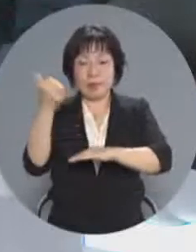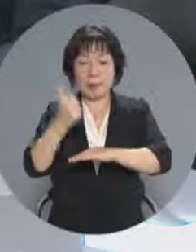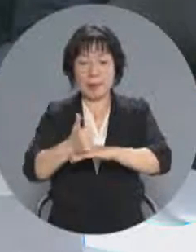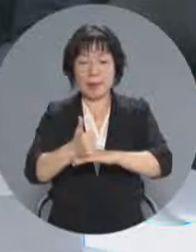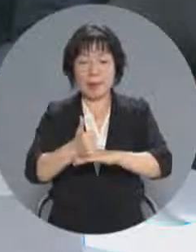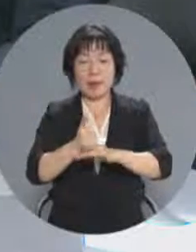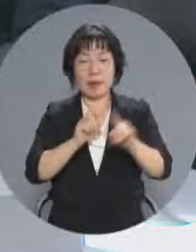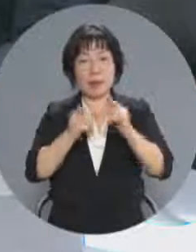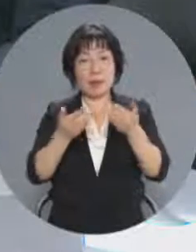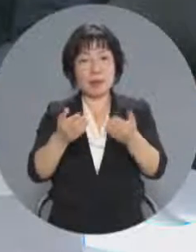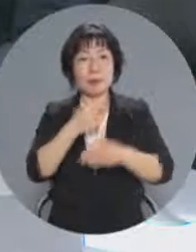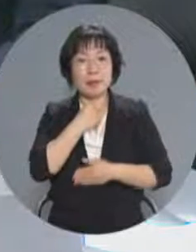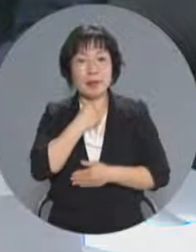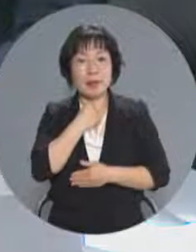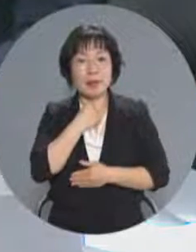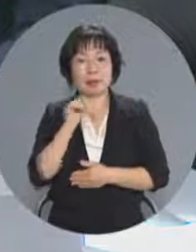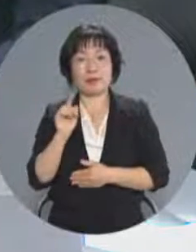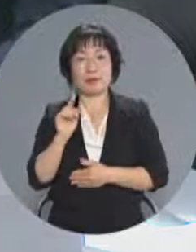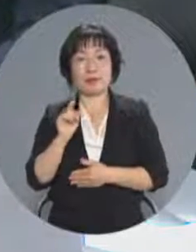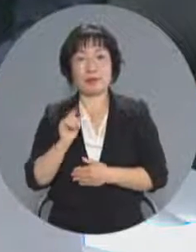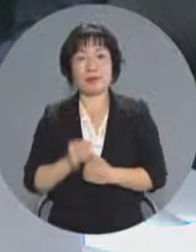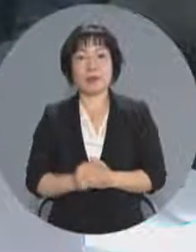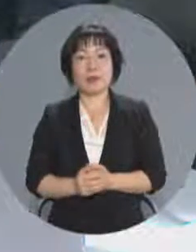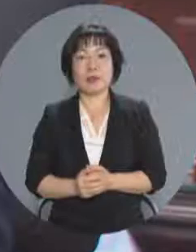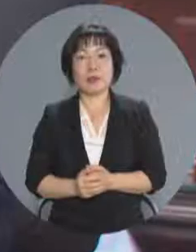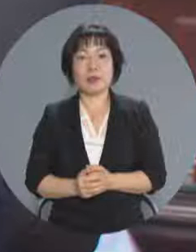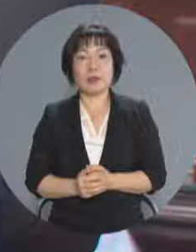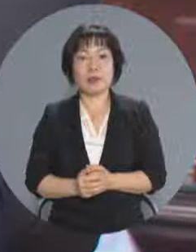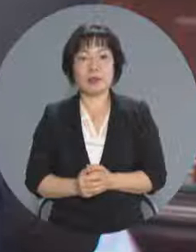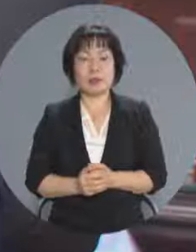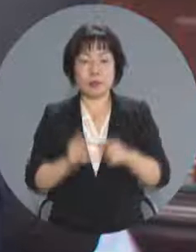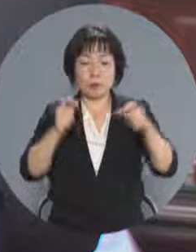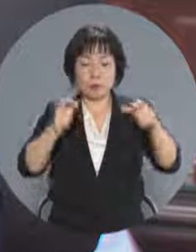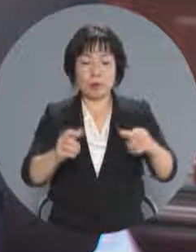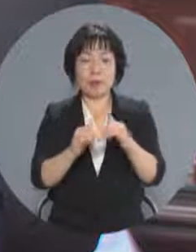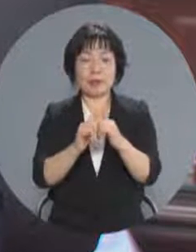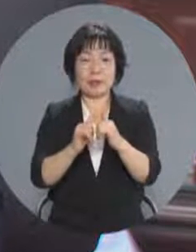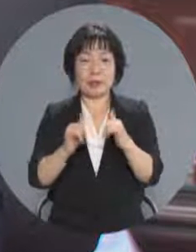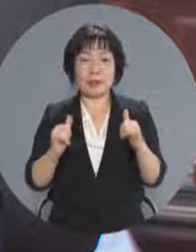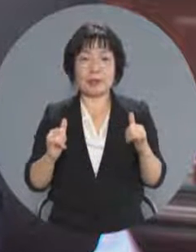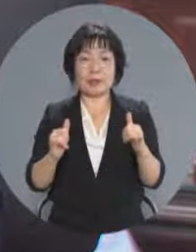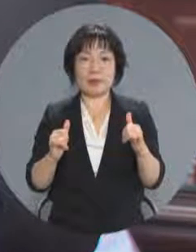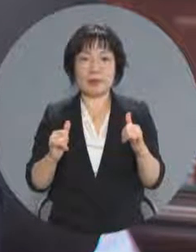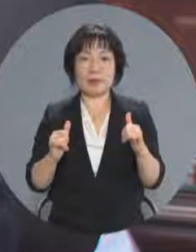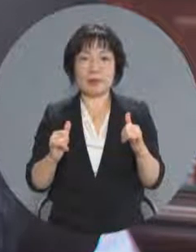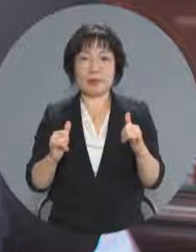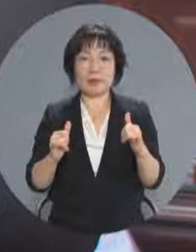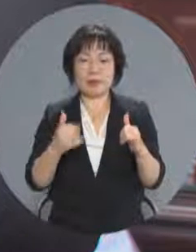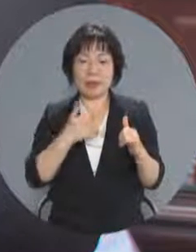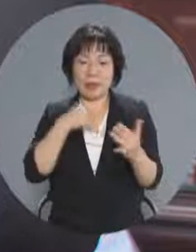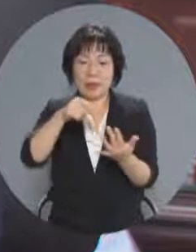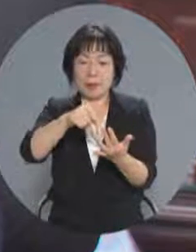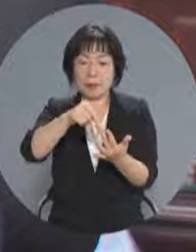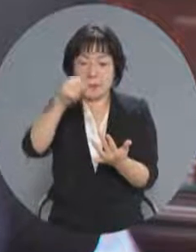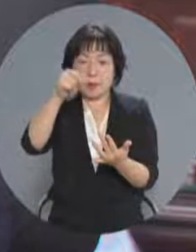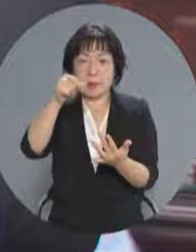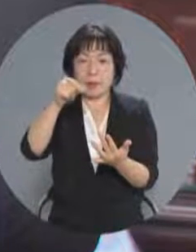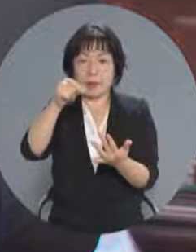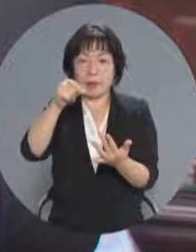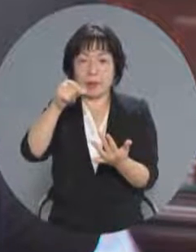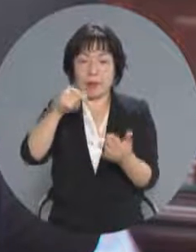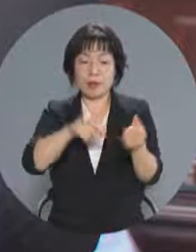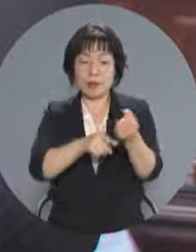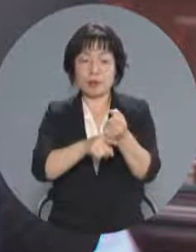국민들에게 하고 싶은 말 있으면 한 말씀 부탁드리겠습니다 우리 국민들 그 저를 선택해 준